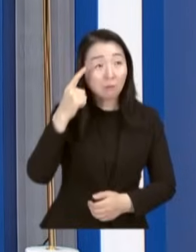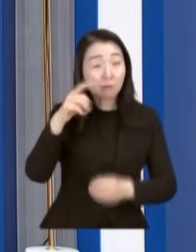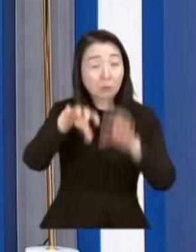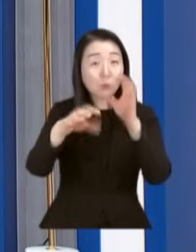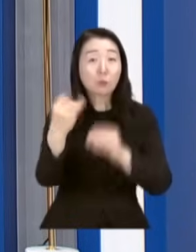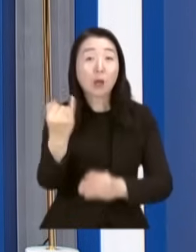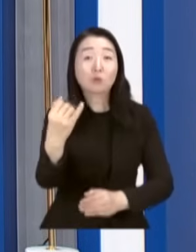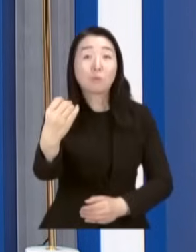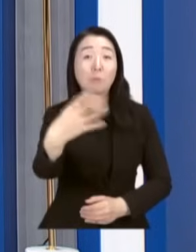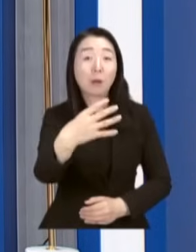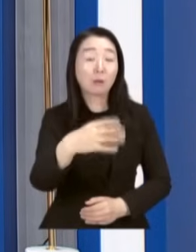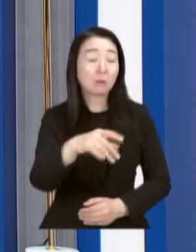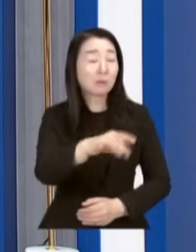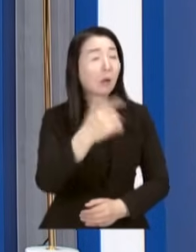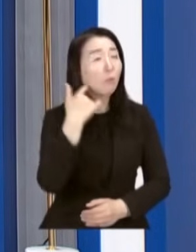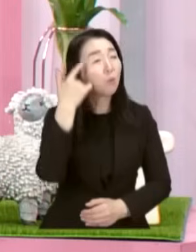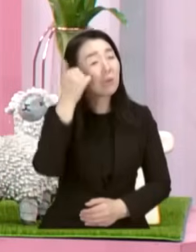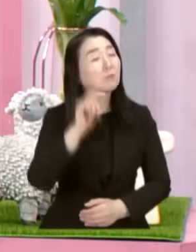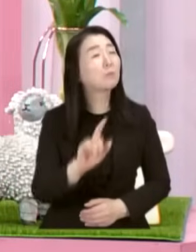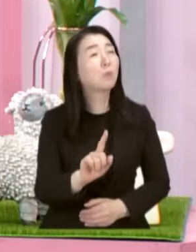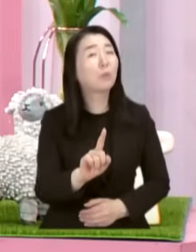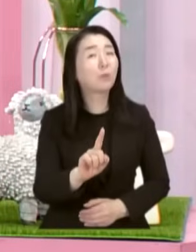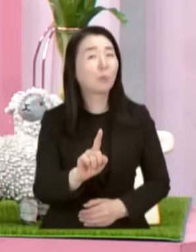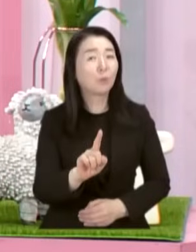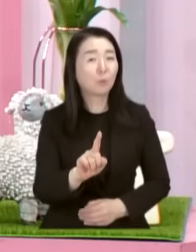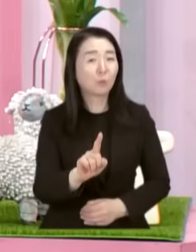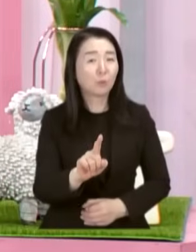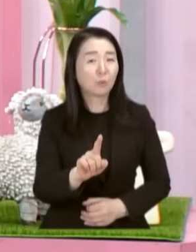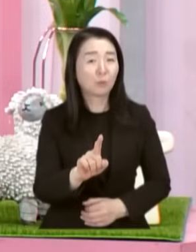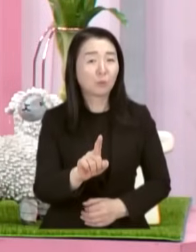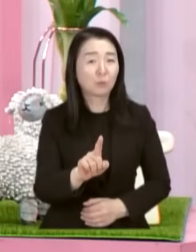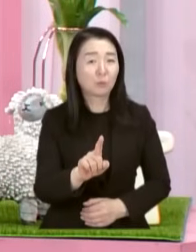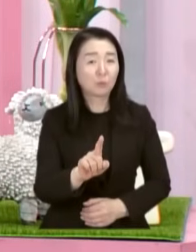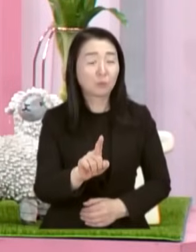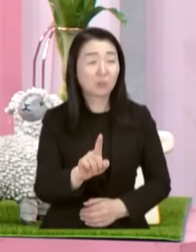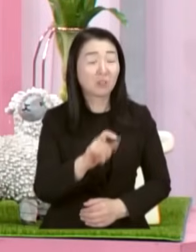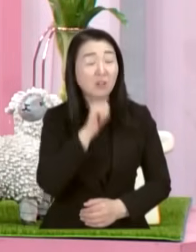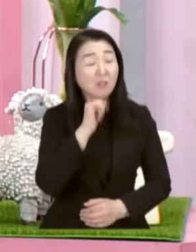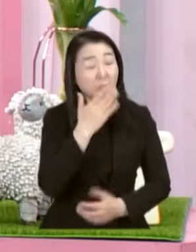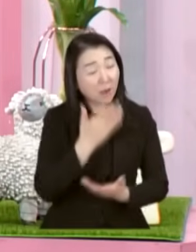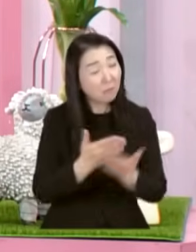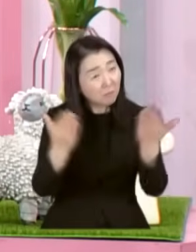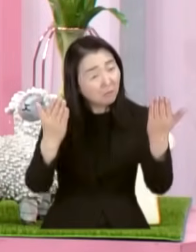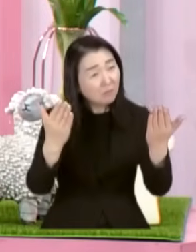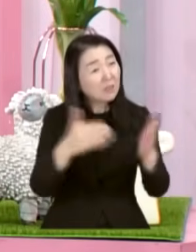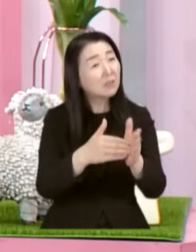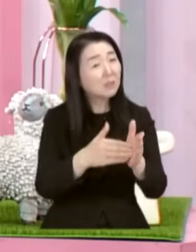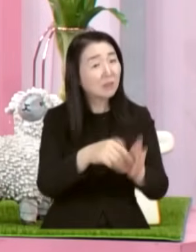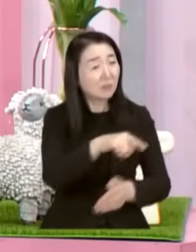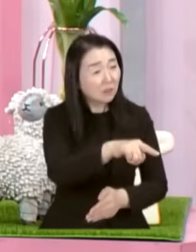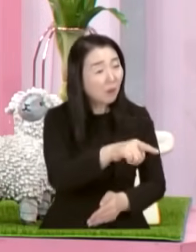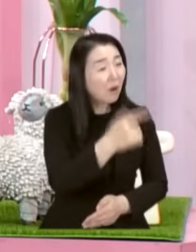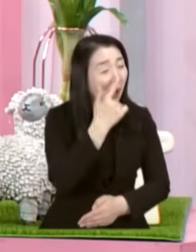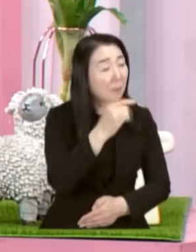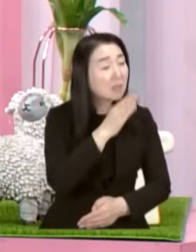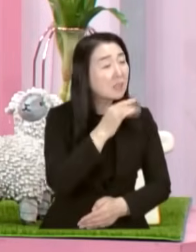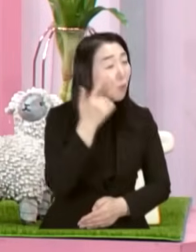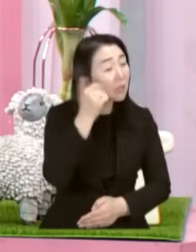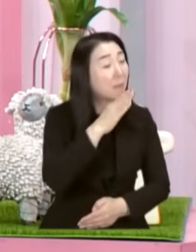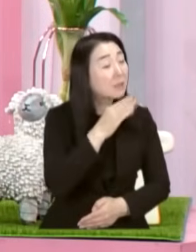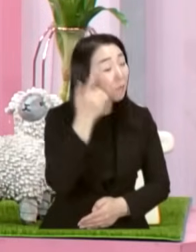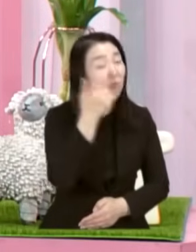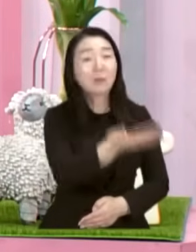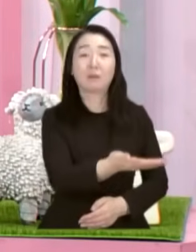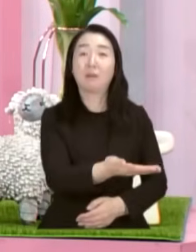아줌마가 야 무슨 목사님이 거지들 반만 해주냐 너의 아빠